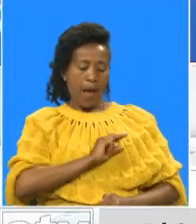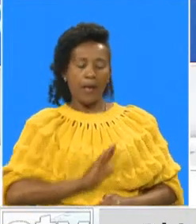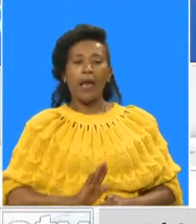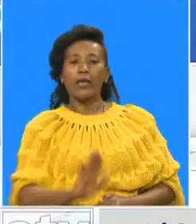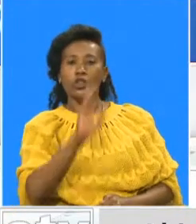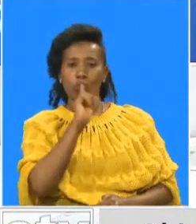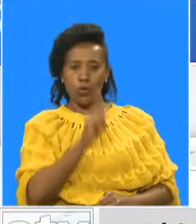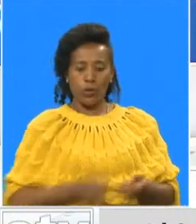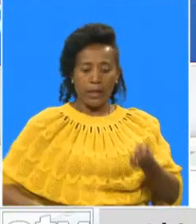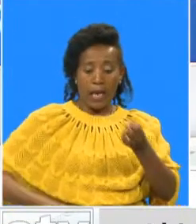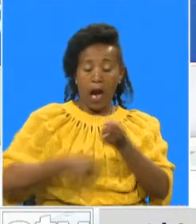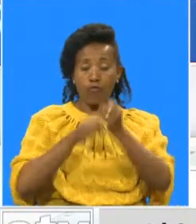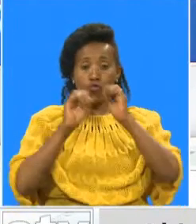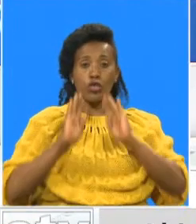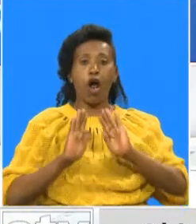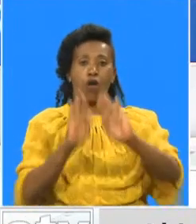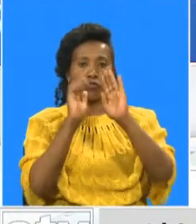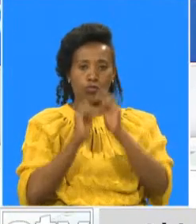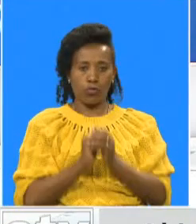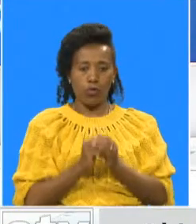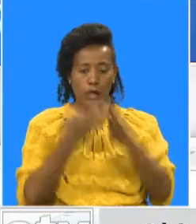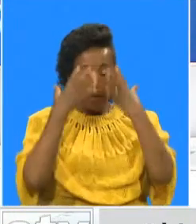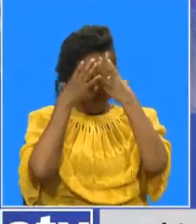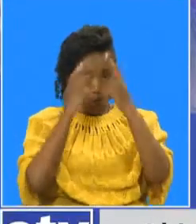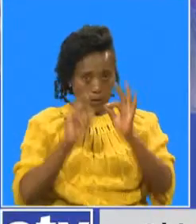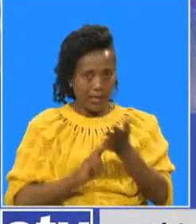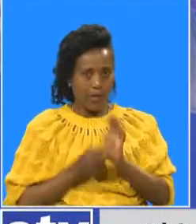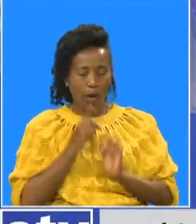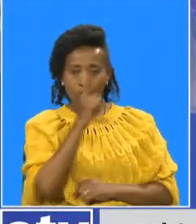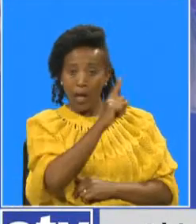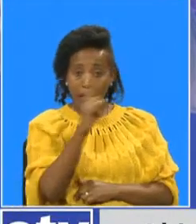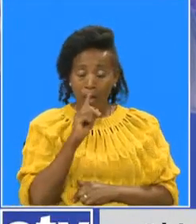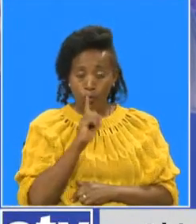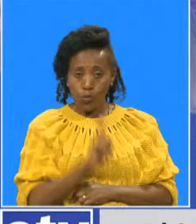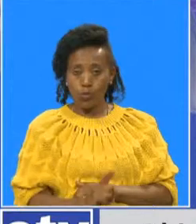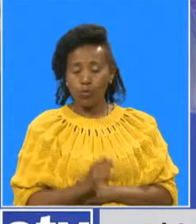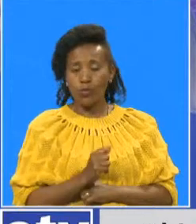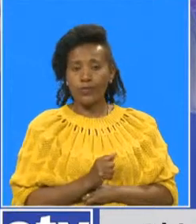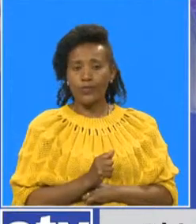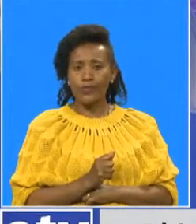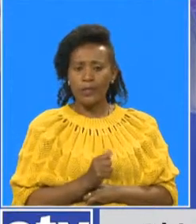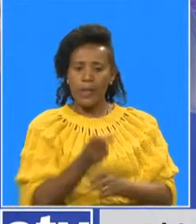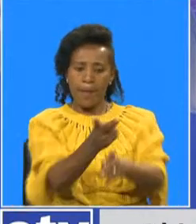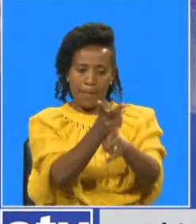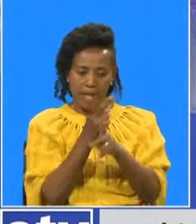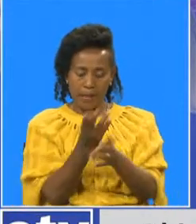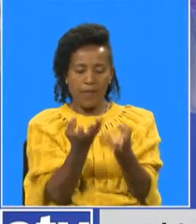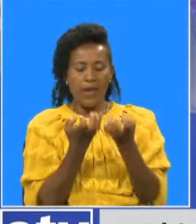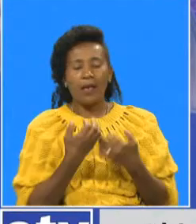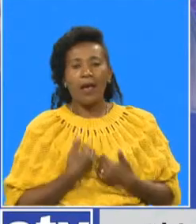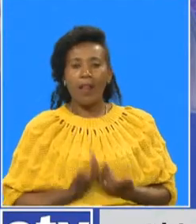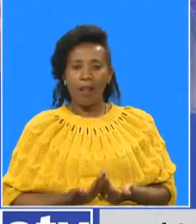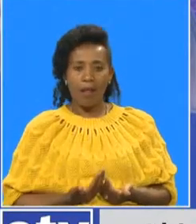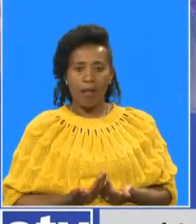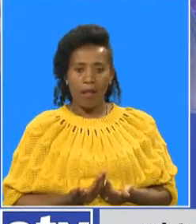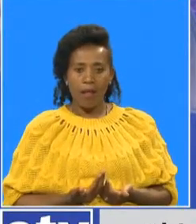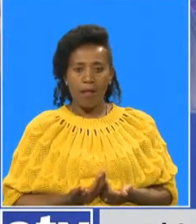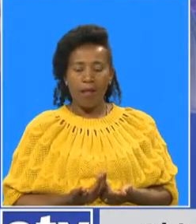ነው ድጋፉ ራሱ የሚወሰነው ማለት ነው። አንዳንዱ ብድር የሚፈልጋለ